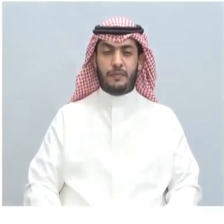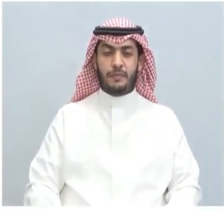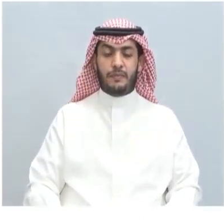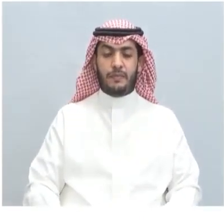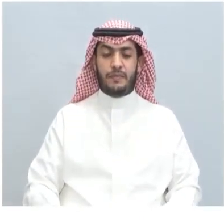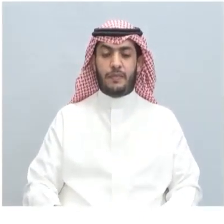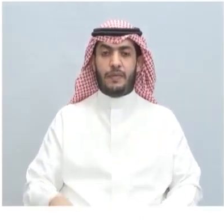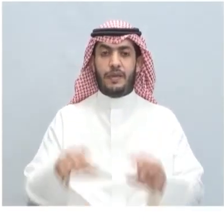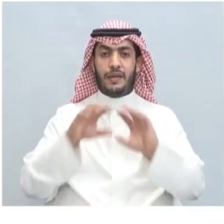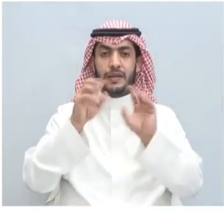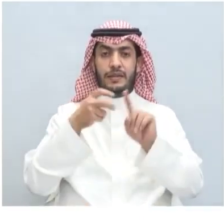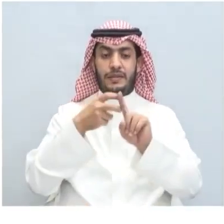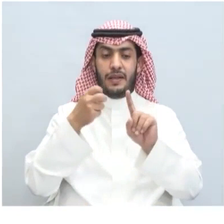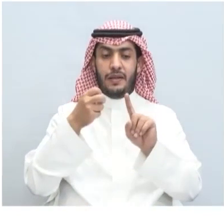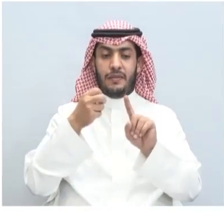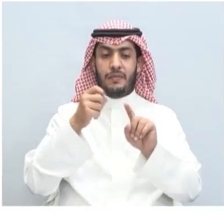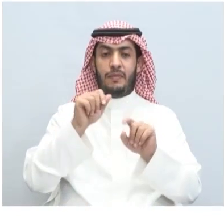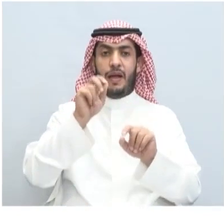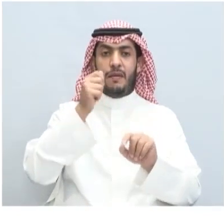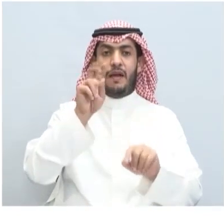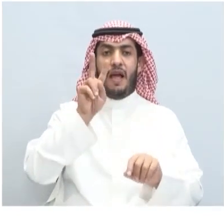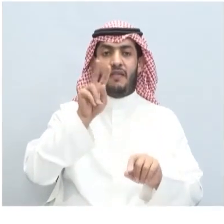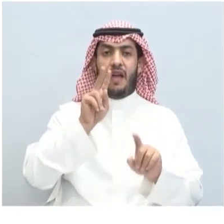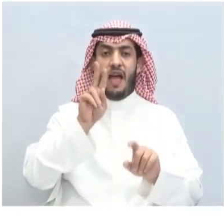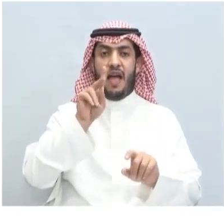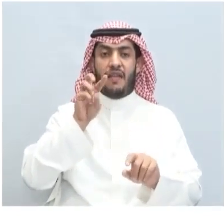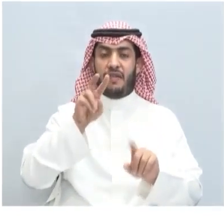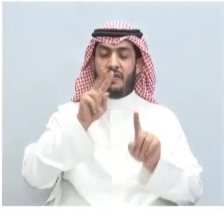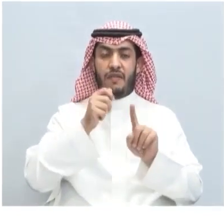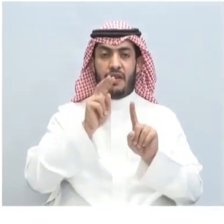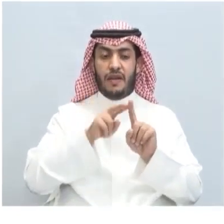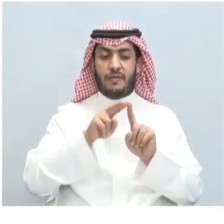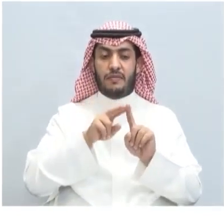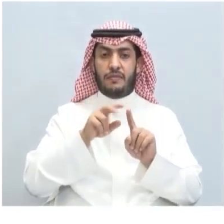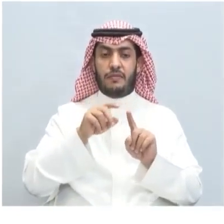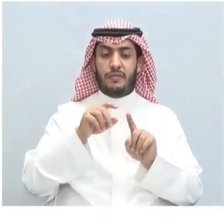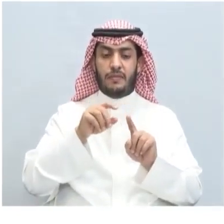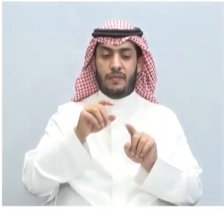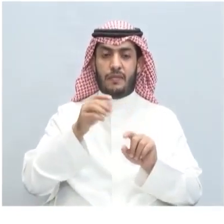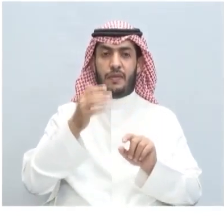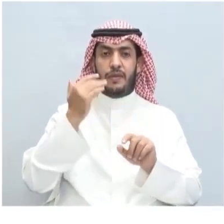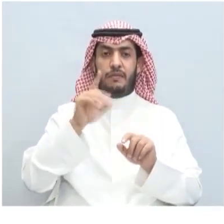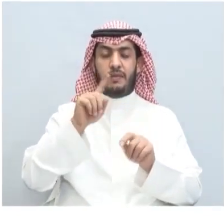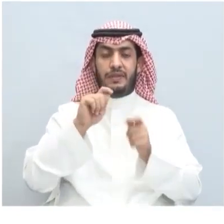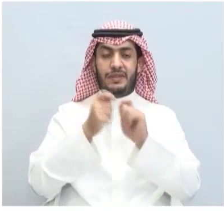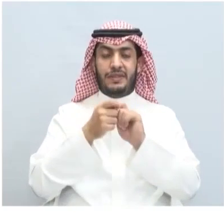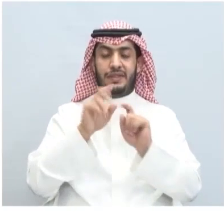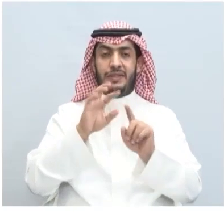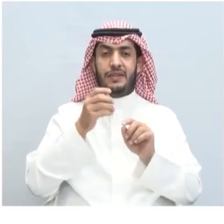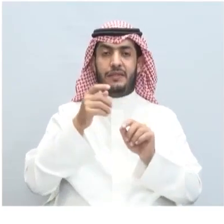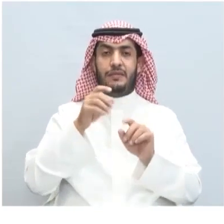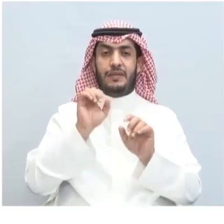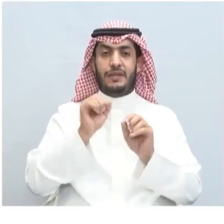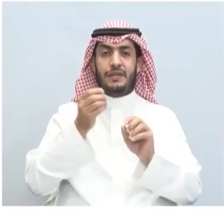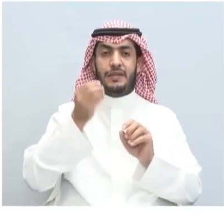تبلغ قيمه هذه الاسهم ايضا 2000 ريال اذا لم تتغير القيمه ولكن تغيرت او